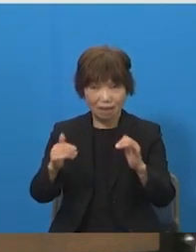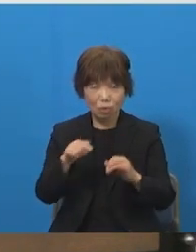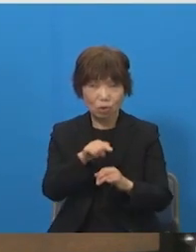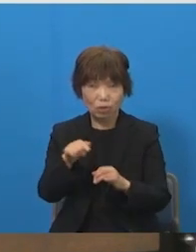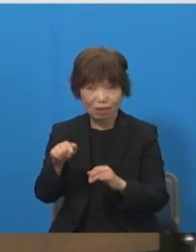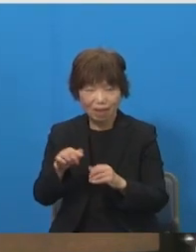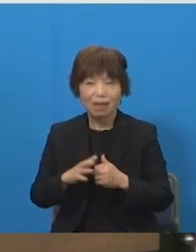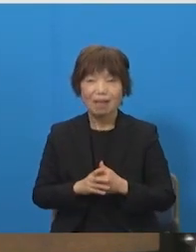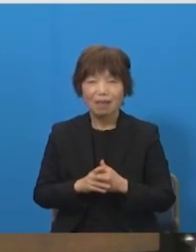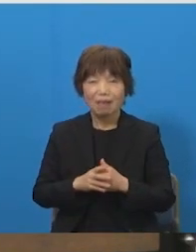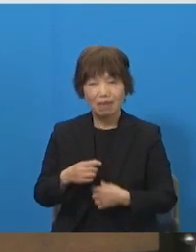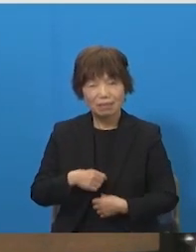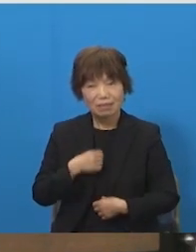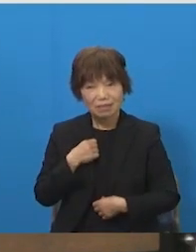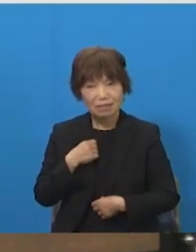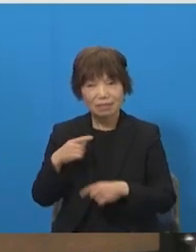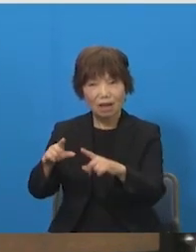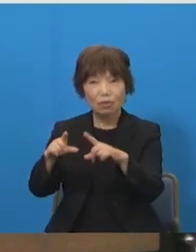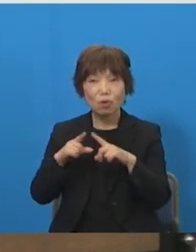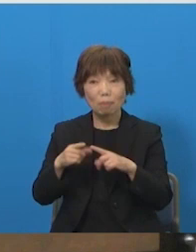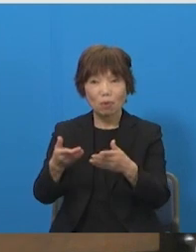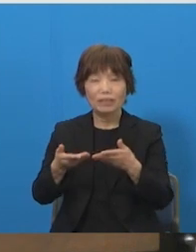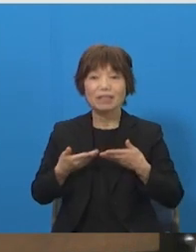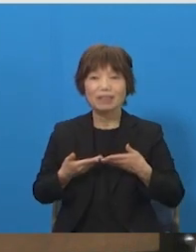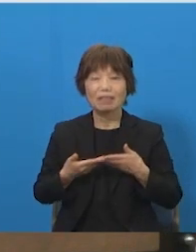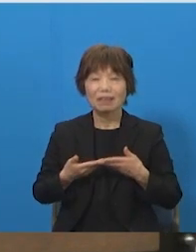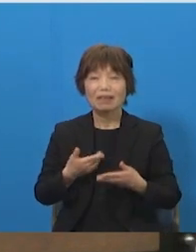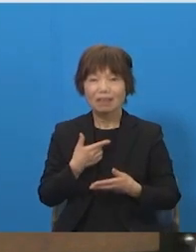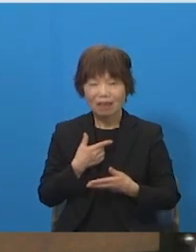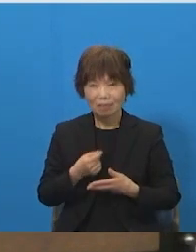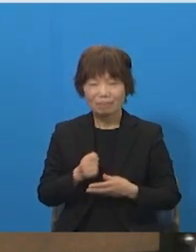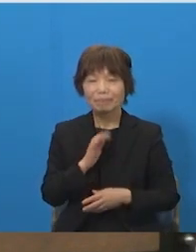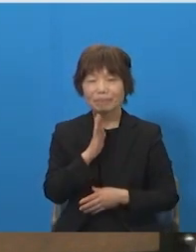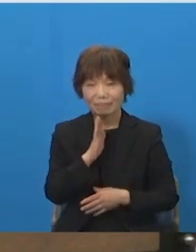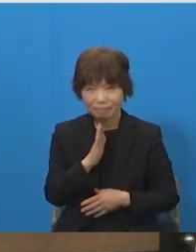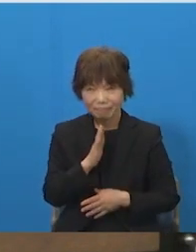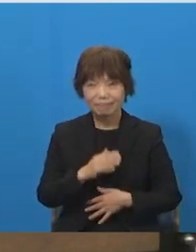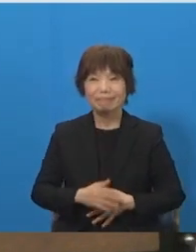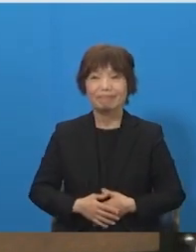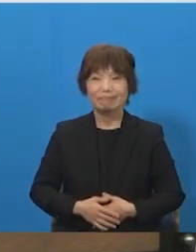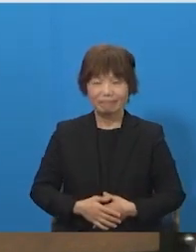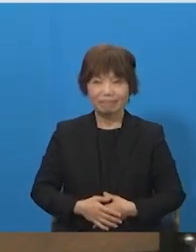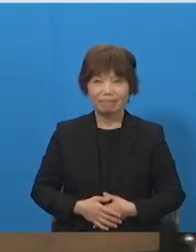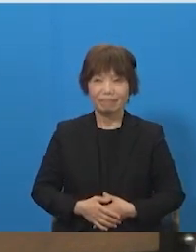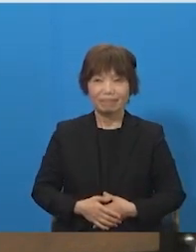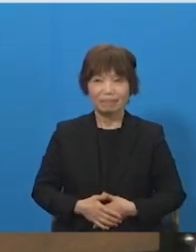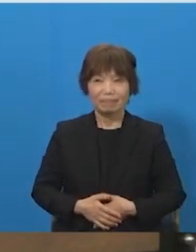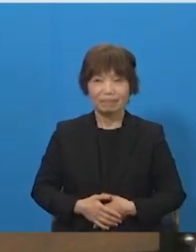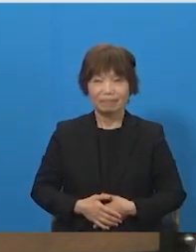、真摯な答弁をいただきますようよろしくお願い申し上げます。